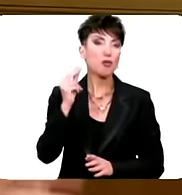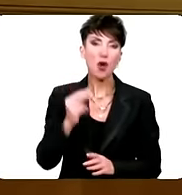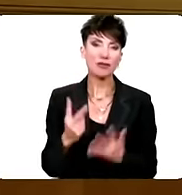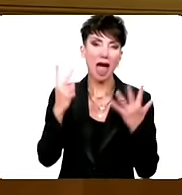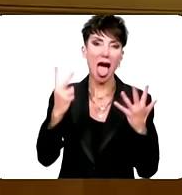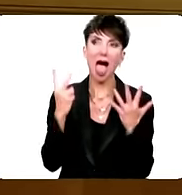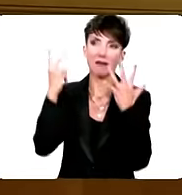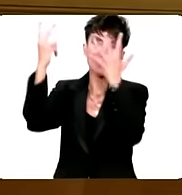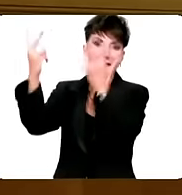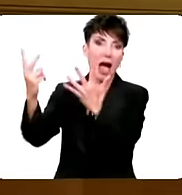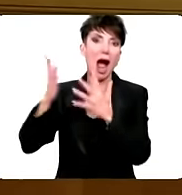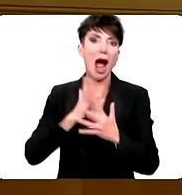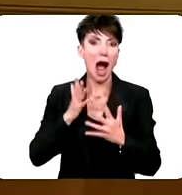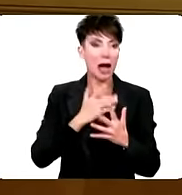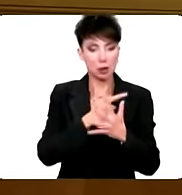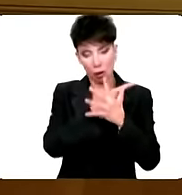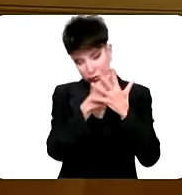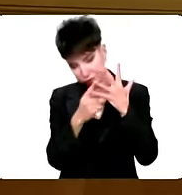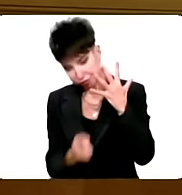τους υπόλοιπους